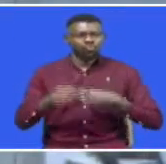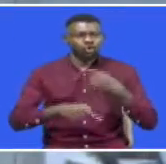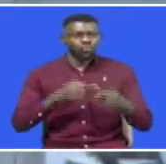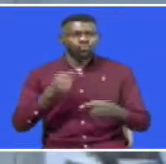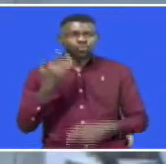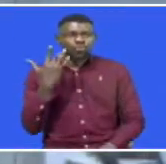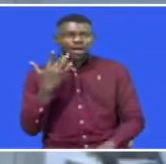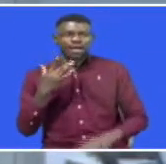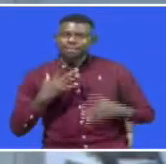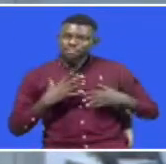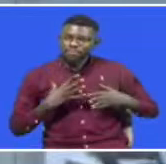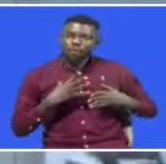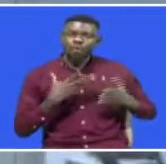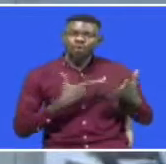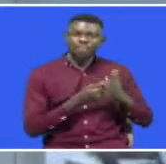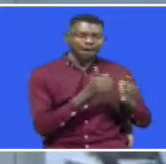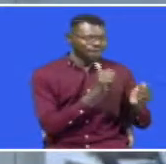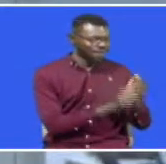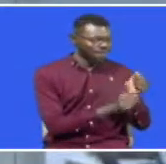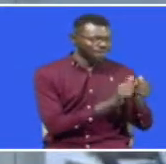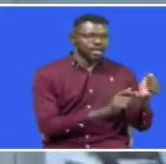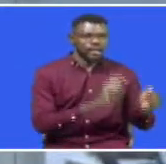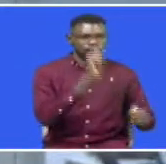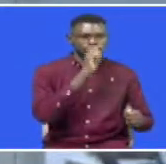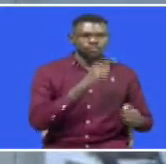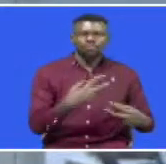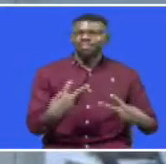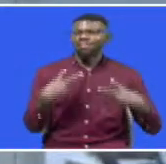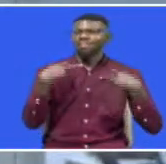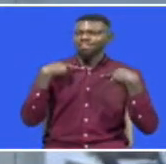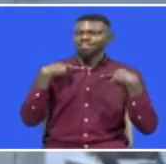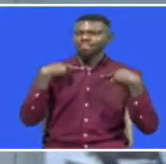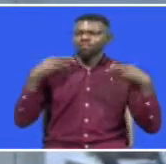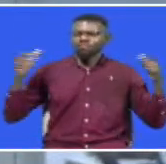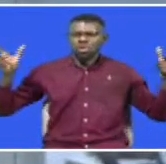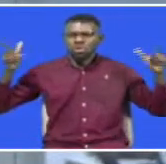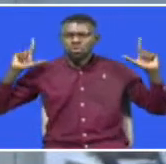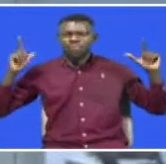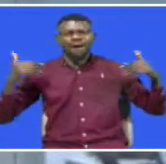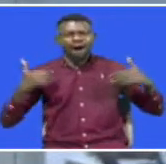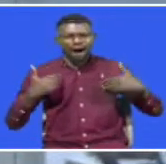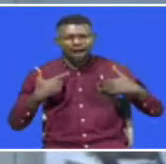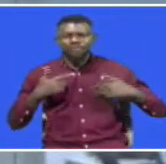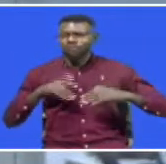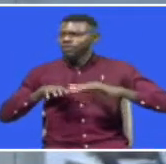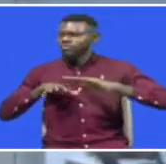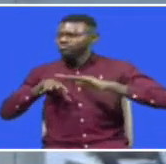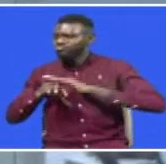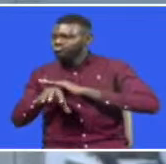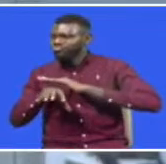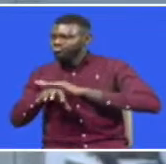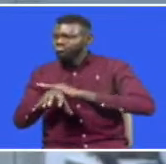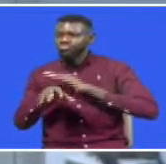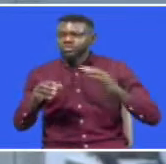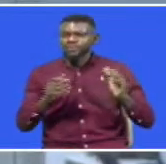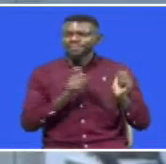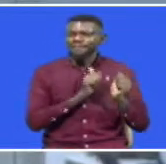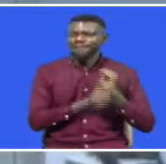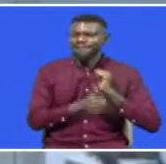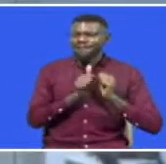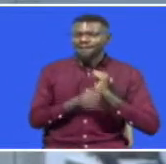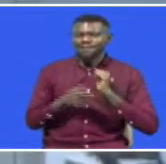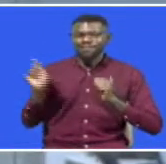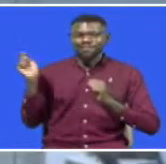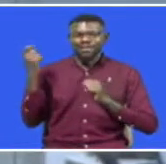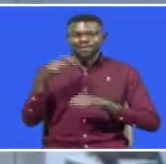walionunua mahindi kutoka nchi jirani ya Tanzania kukwama na malori iliyojaa magunia ya mahindi katika baadhi ya mipaka ya Kenya. Leo